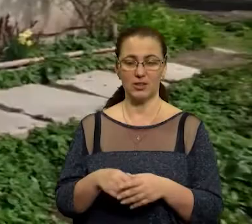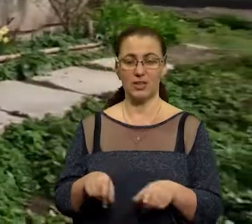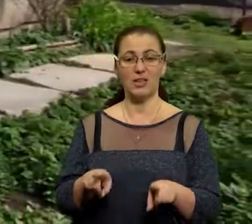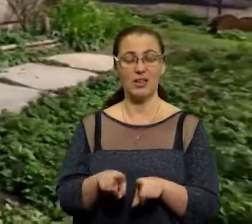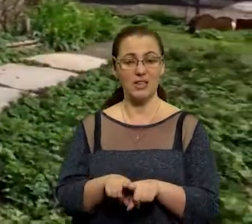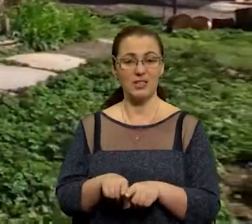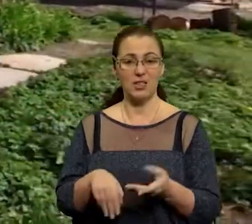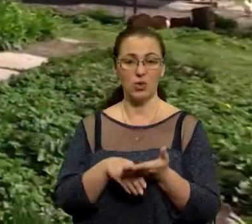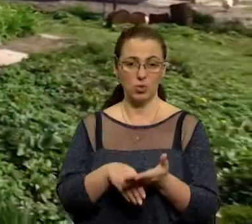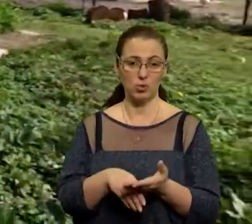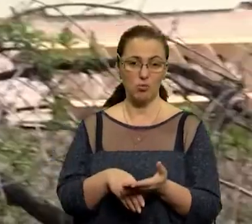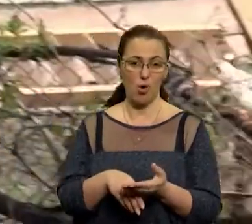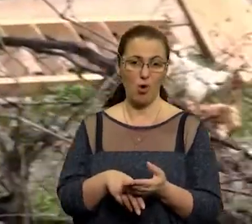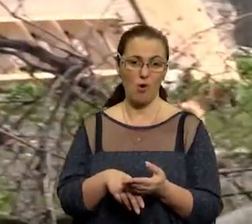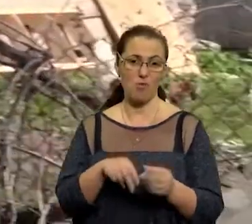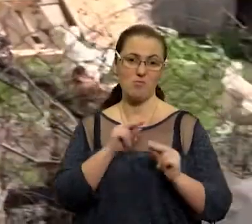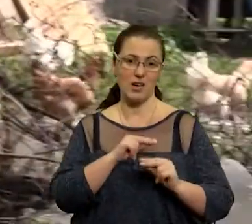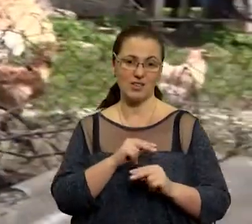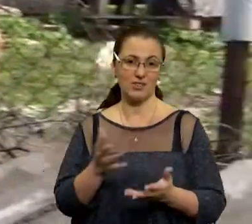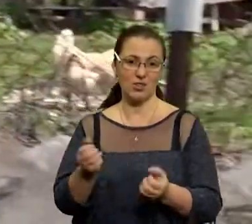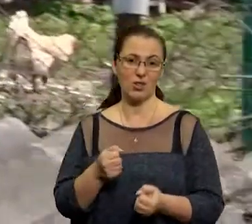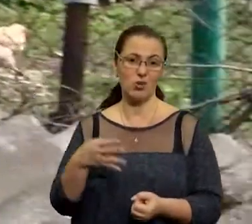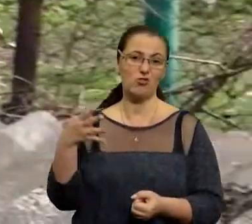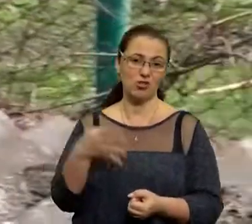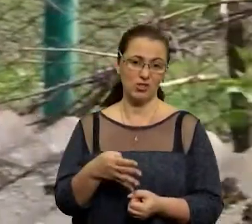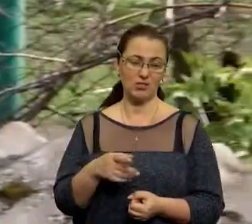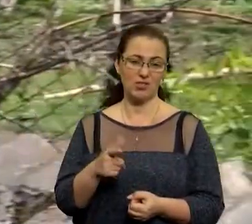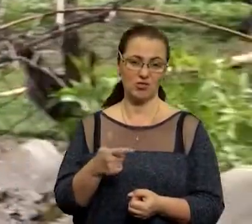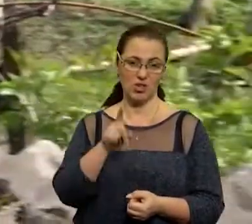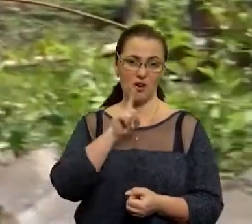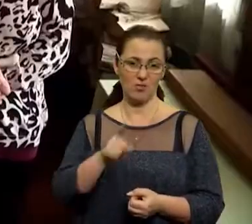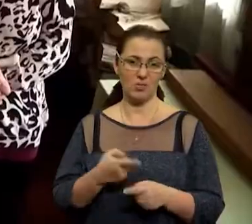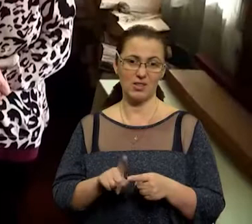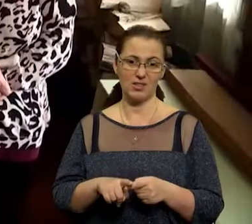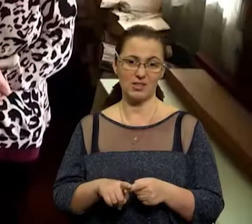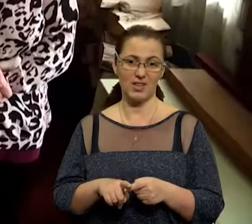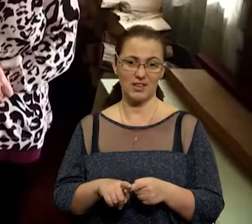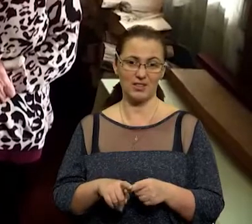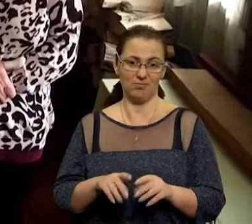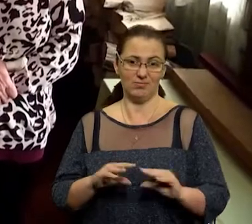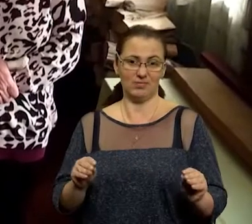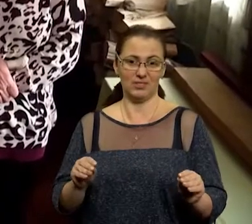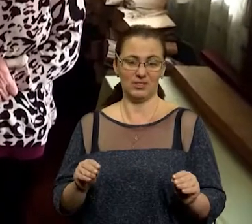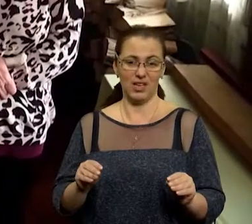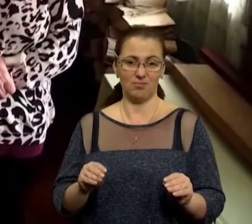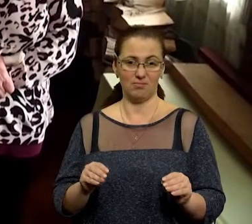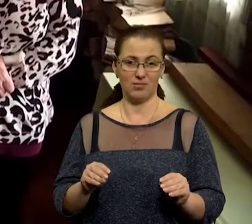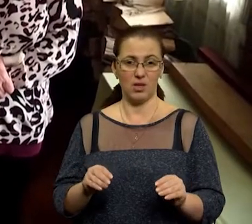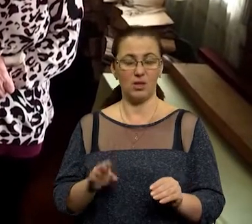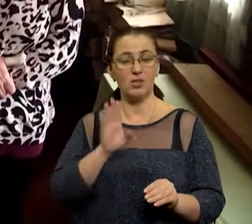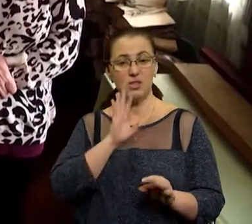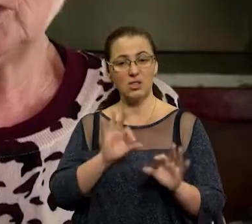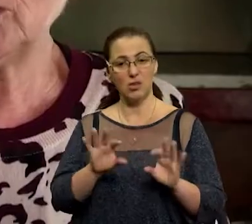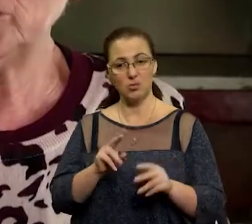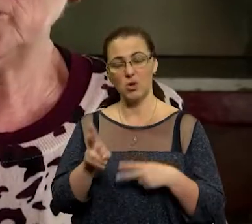допомогу соцпрацівниці отримують копійки – лише 4000 гривень на місяць. І це вже з усіма надбавками. Утім, розповідає Любов,